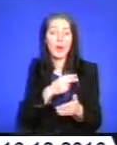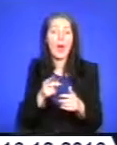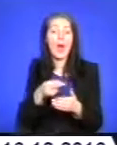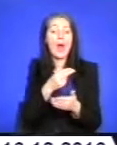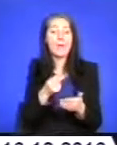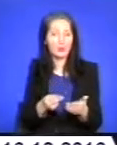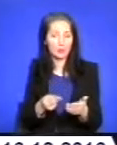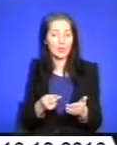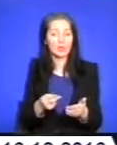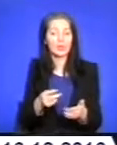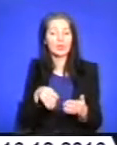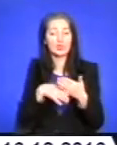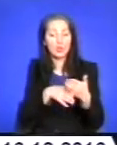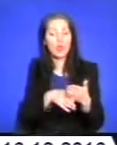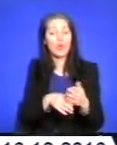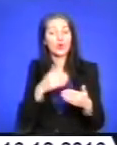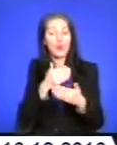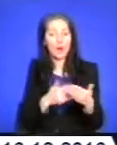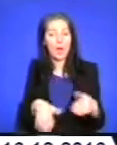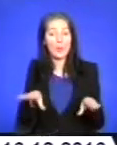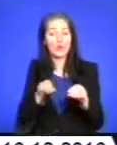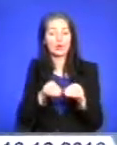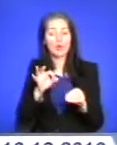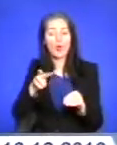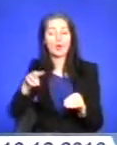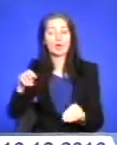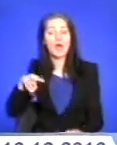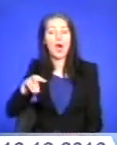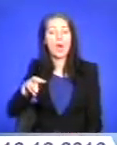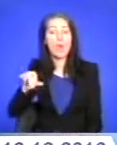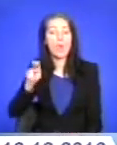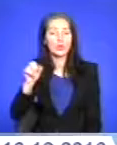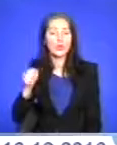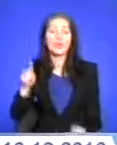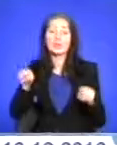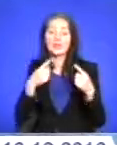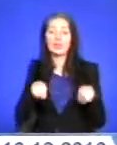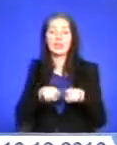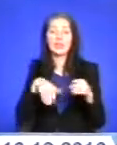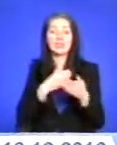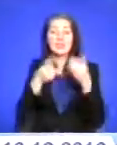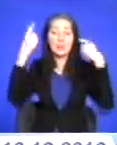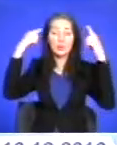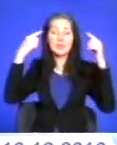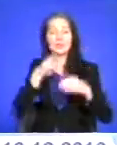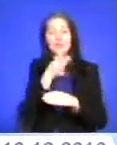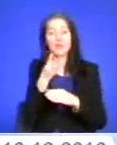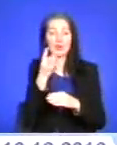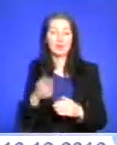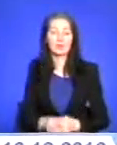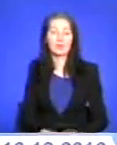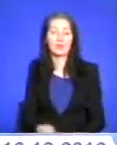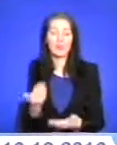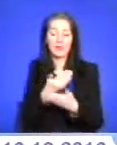за допомогою певної програми разом із Оленою Мудрою створили такий свій мультиплікаційний фільм.